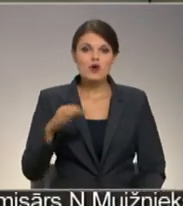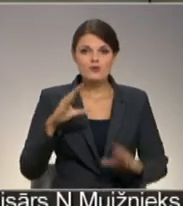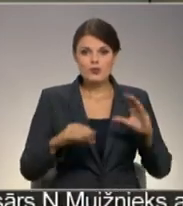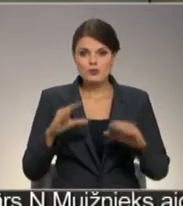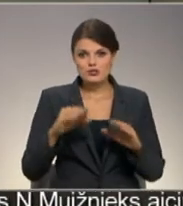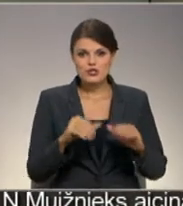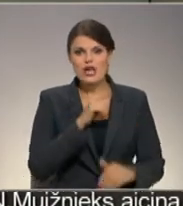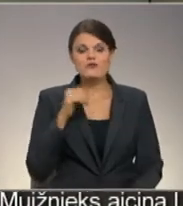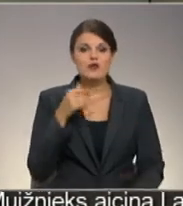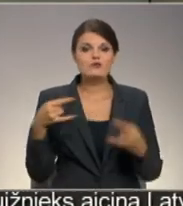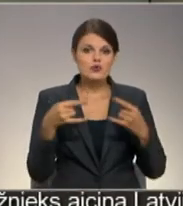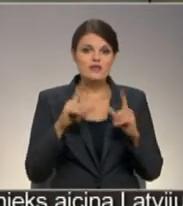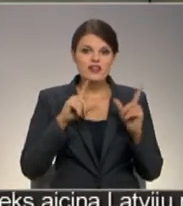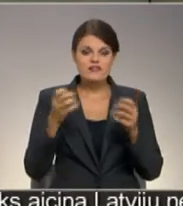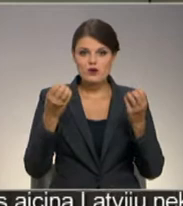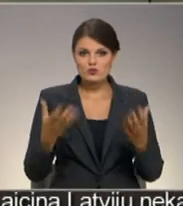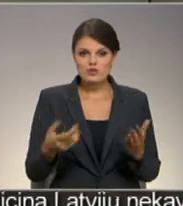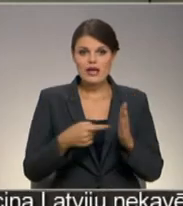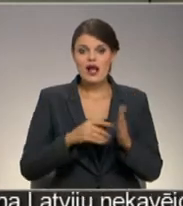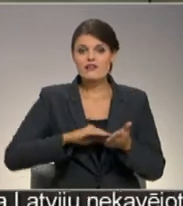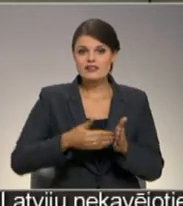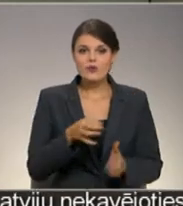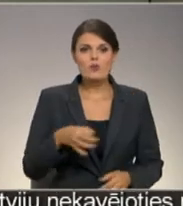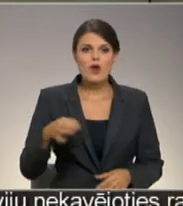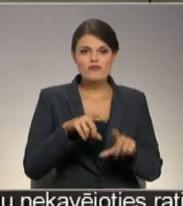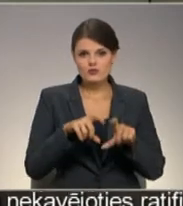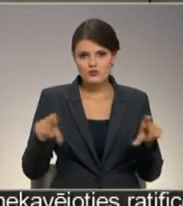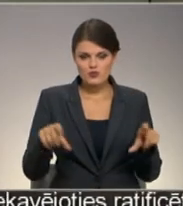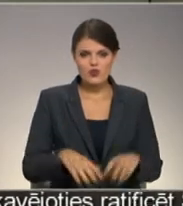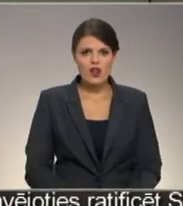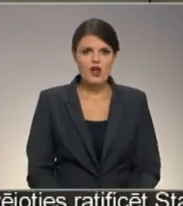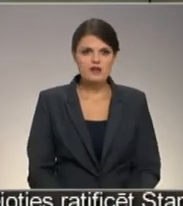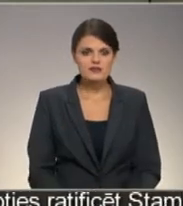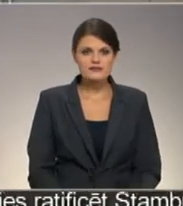novada budžetā. Talsu televīzija devās noskaidrot, kāda ir situācija novada skolās.